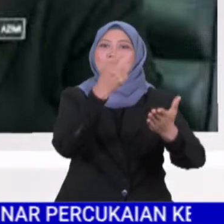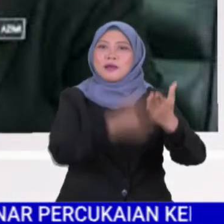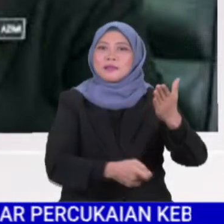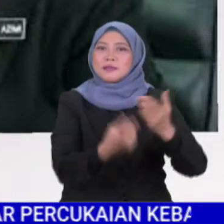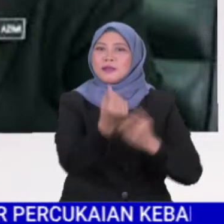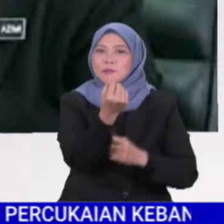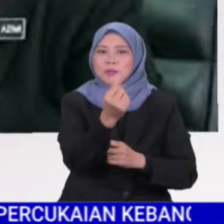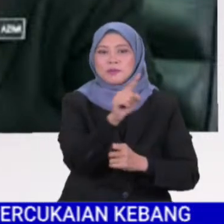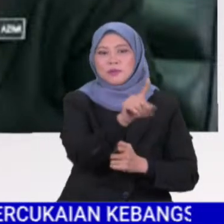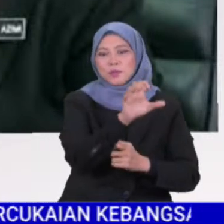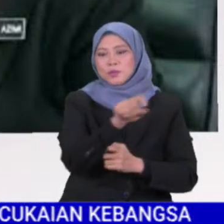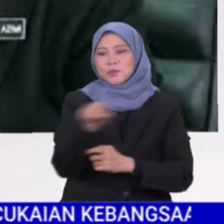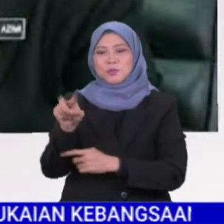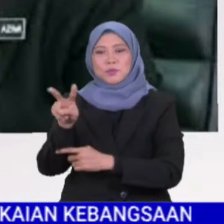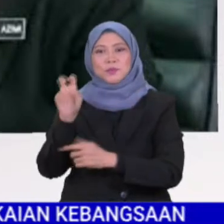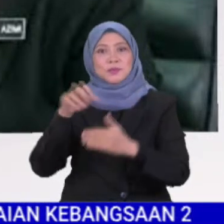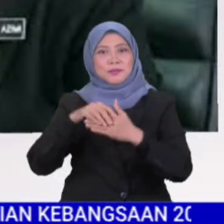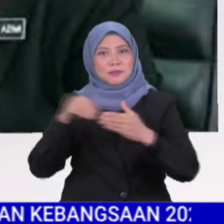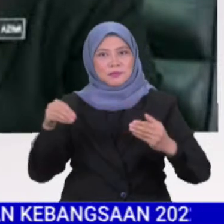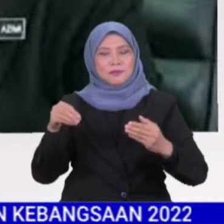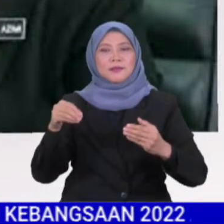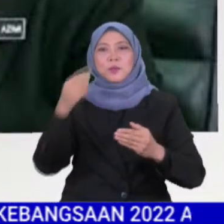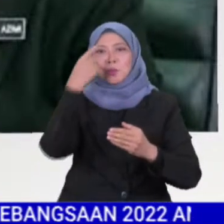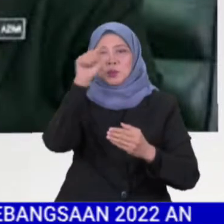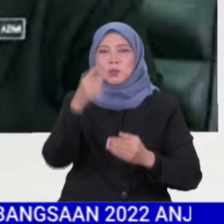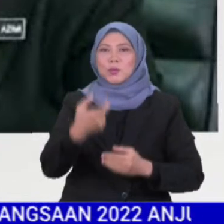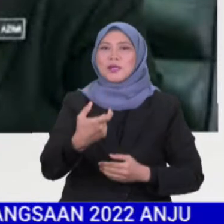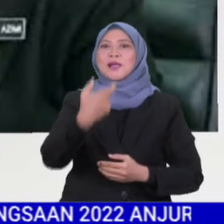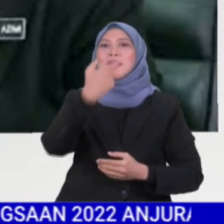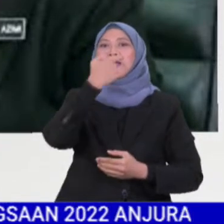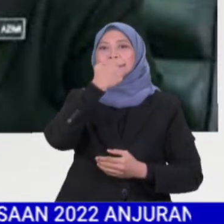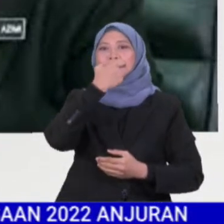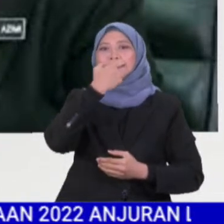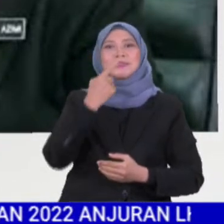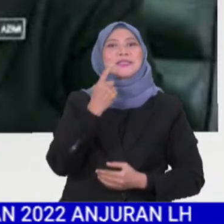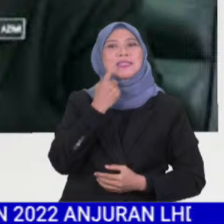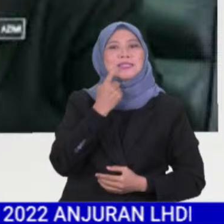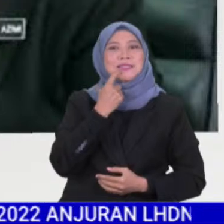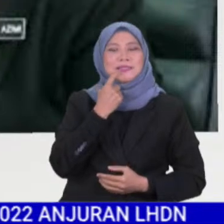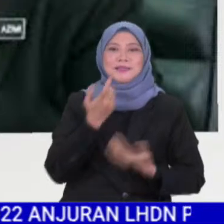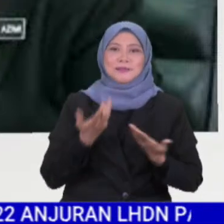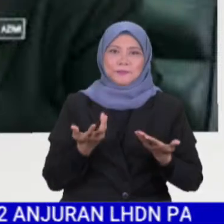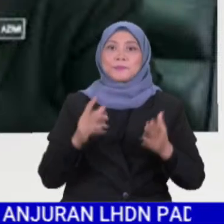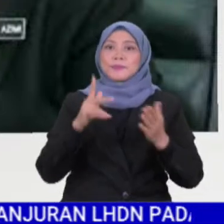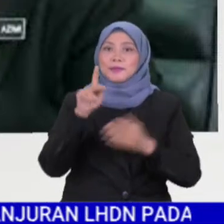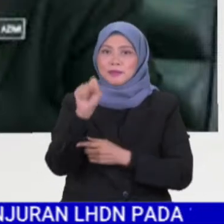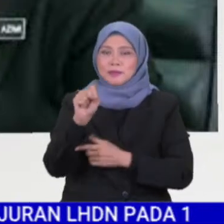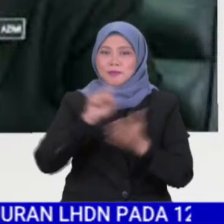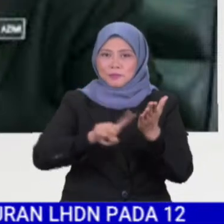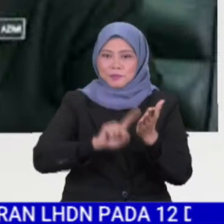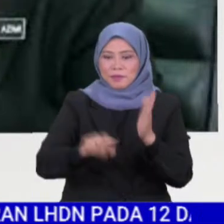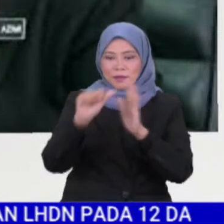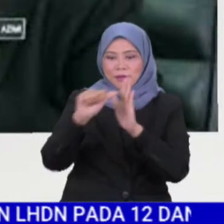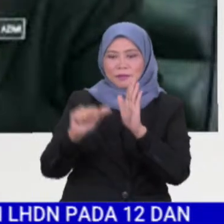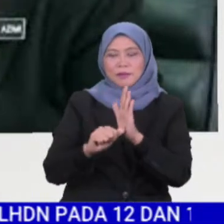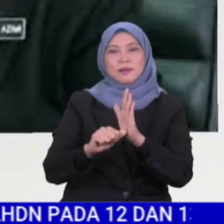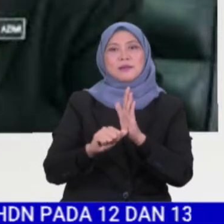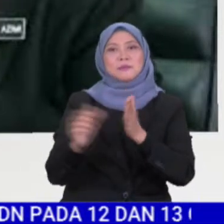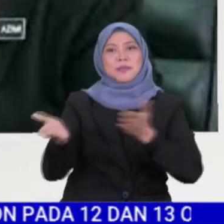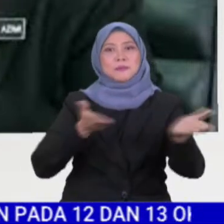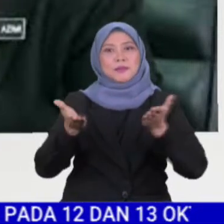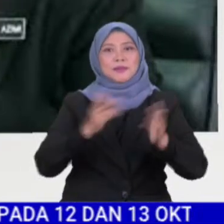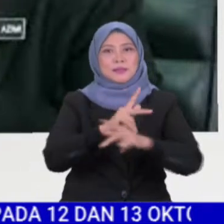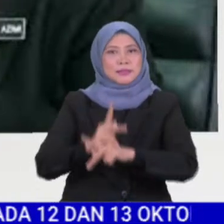antara RM100 hingga RM200 bagi pemasangan pendakap gigi. Kes dirujuk mengikut Akta Kemudahan dan